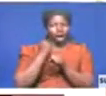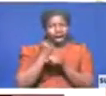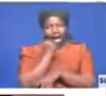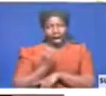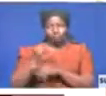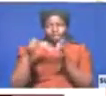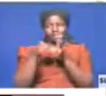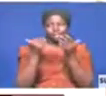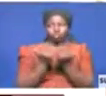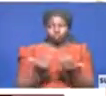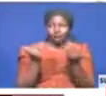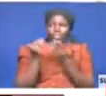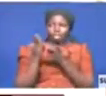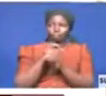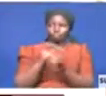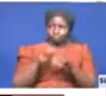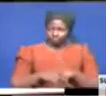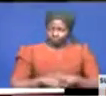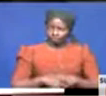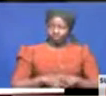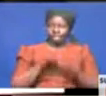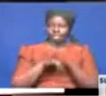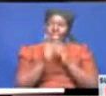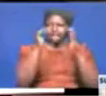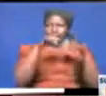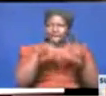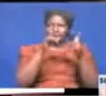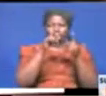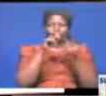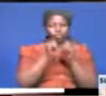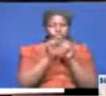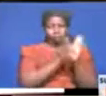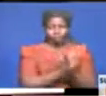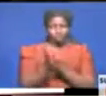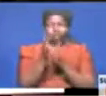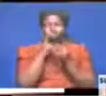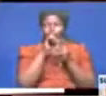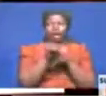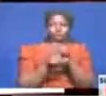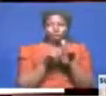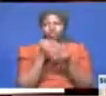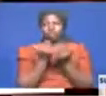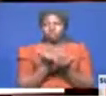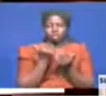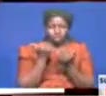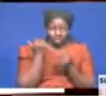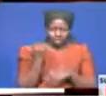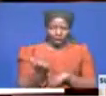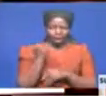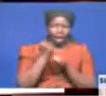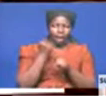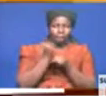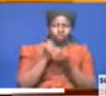Kwenye kongamano lililoandaliwa kufuatilia hatua zilizochukuliwa kuhusiana na ajira kwa watoto na ulanguzi wa binadamu, takwimu zinaonyesha hali